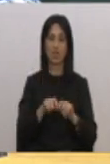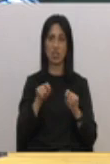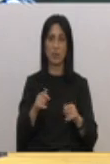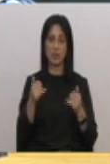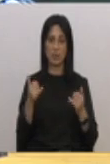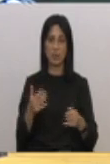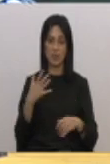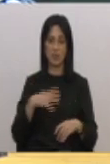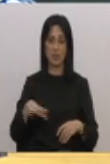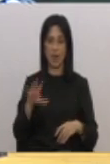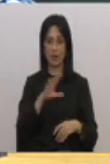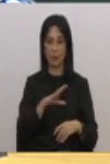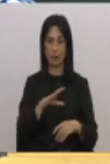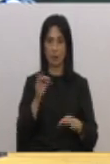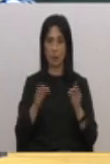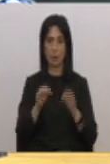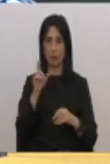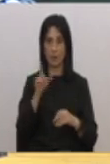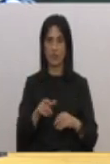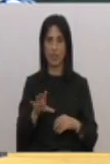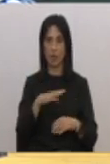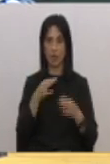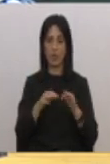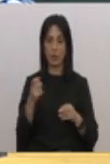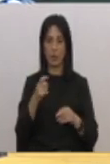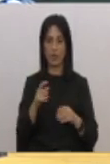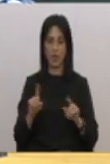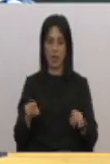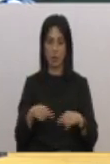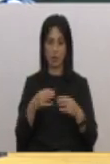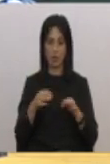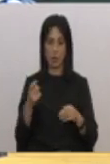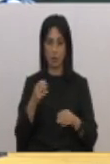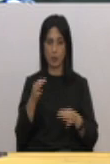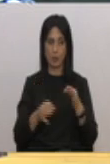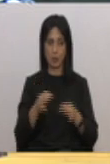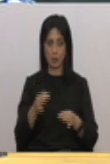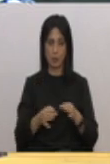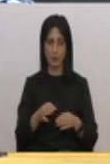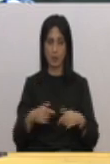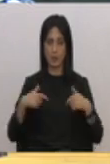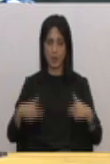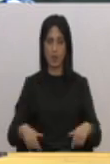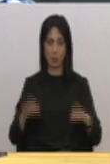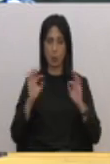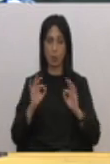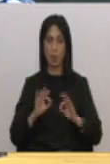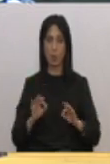დღეს საქართველოში მოსამართლეს, რომ იყოს დამოუკიდებელი და განახორციელოს დამოუკიდებელი მართსაჯულება. გენერალურ